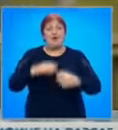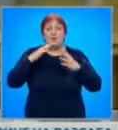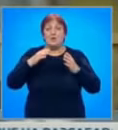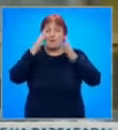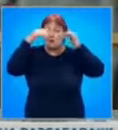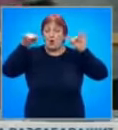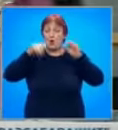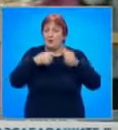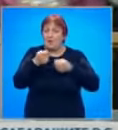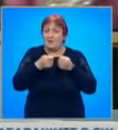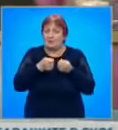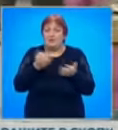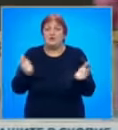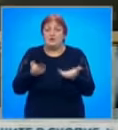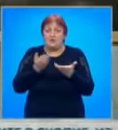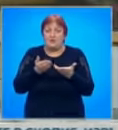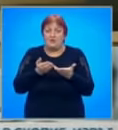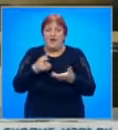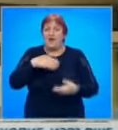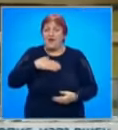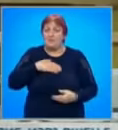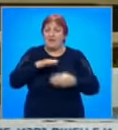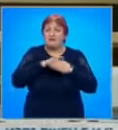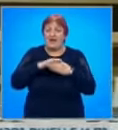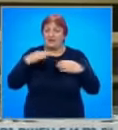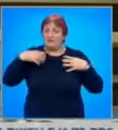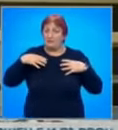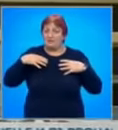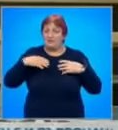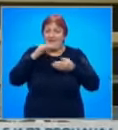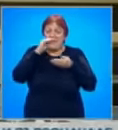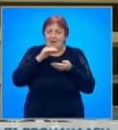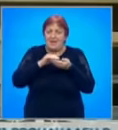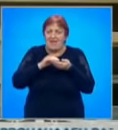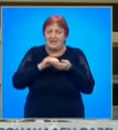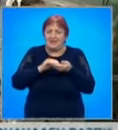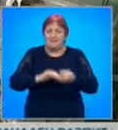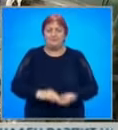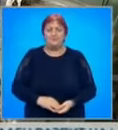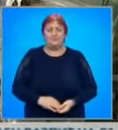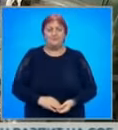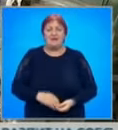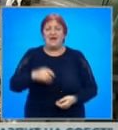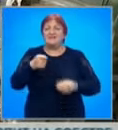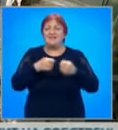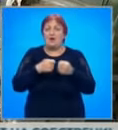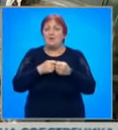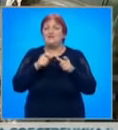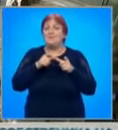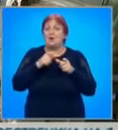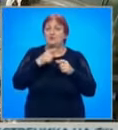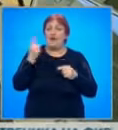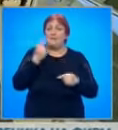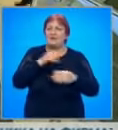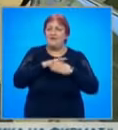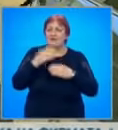Голямото коледно пазаруване започна. Тази година имаме черен уикенд и намаления дебнат от всякъде. За търговците в моловете това е